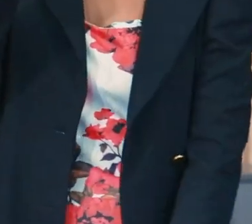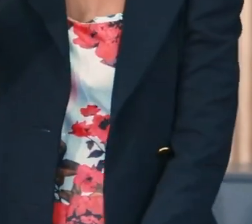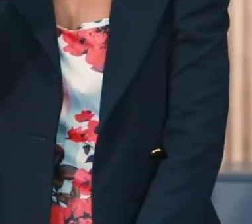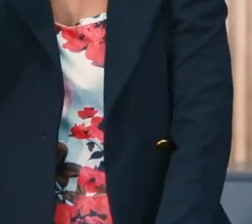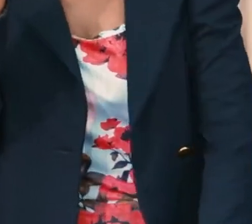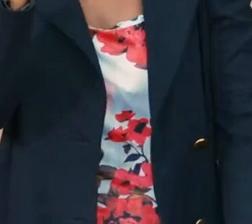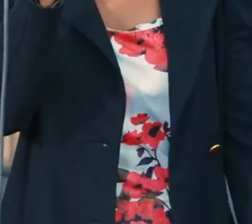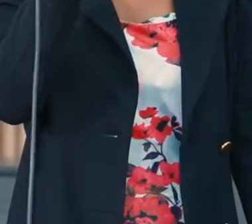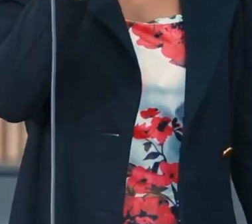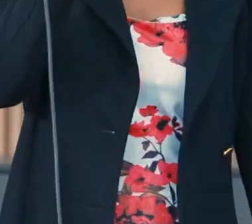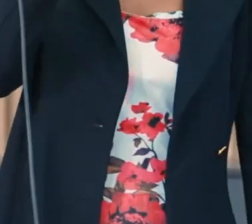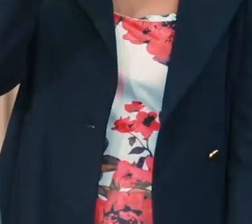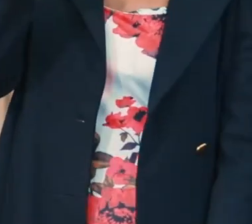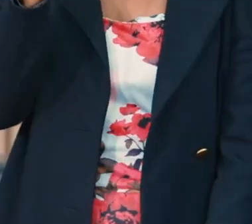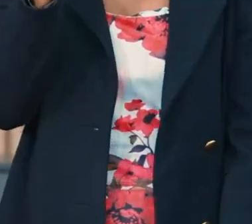tichaimba